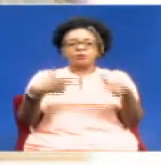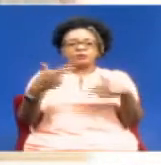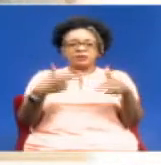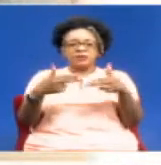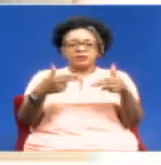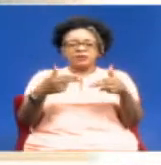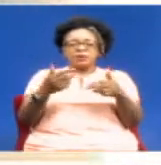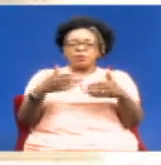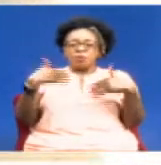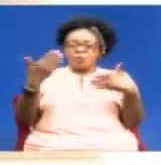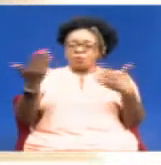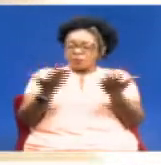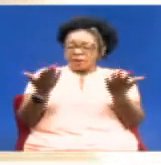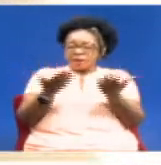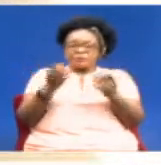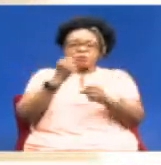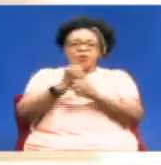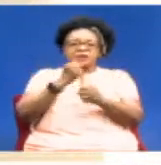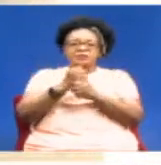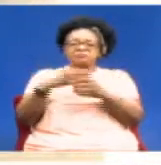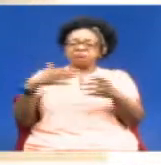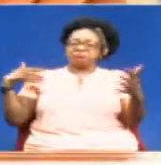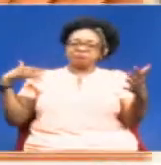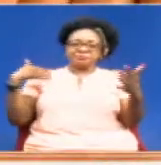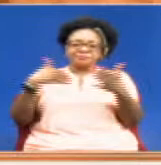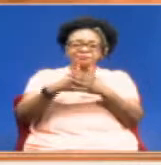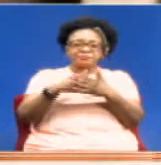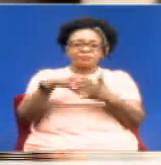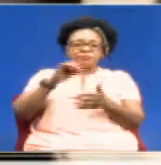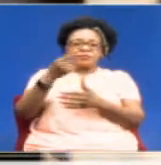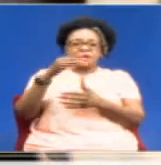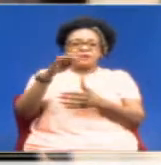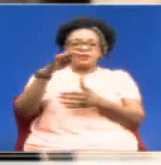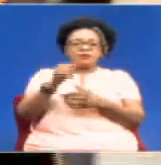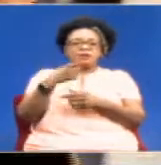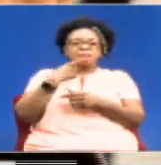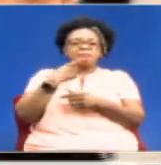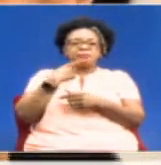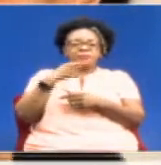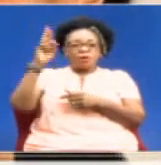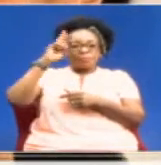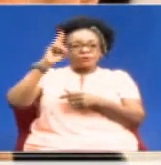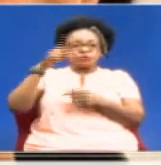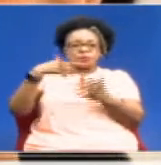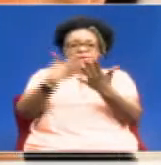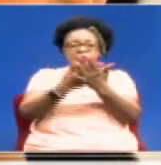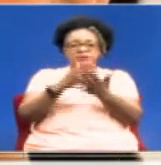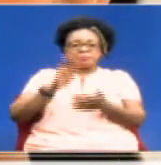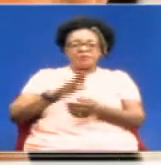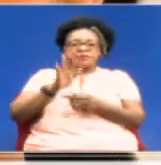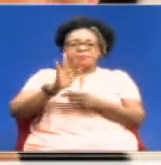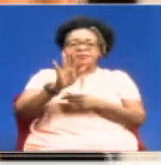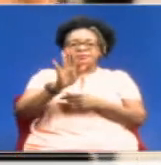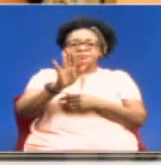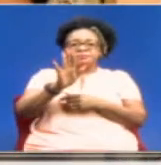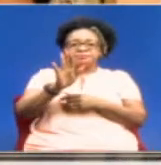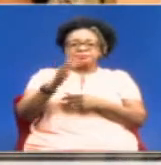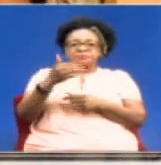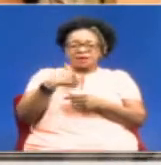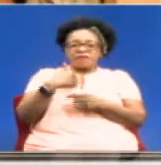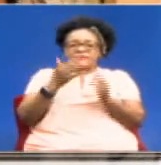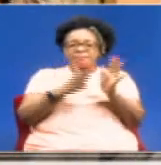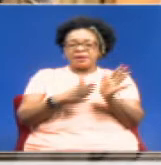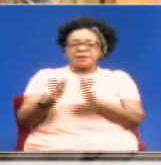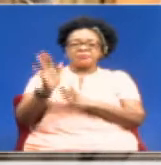amekuwa akifanya kazi kwa miaka mingi. Sheila anadai polisi waliomkamata mamake walikuwa na njama. Kakuta